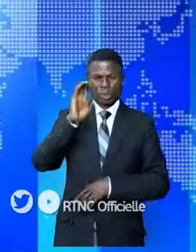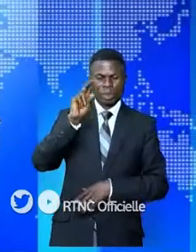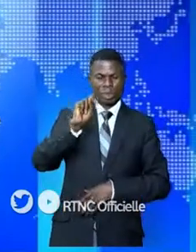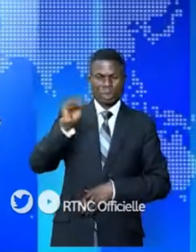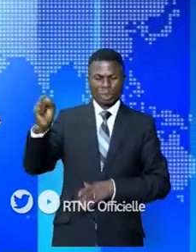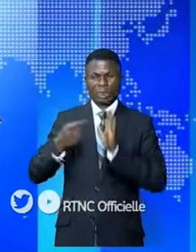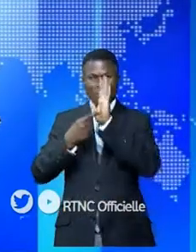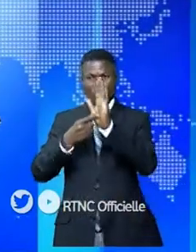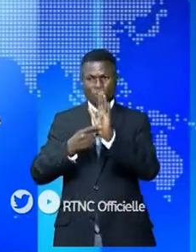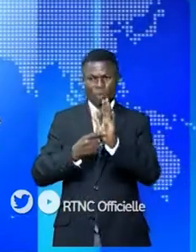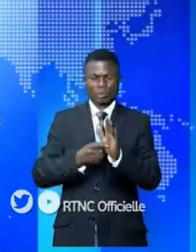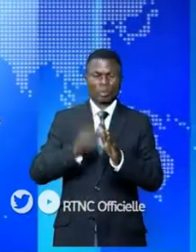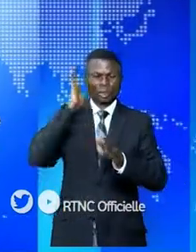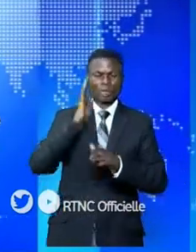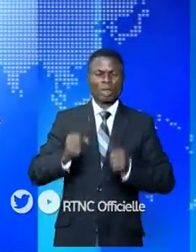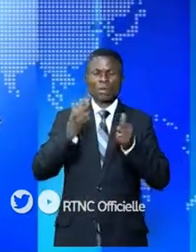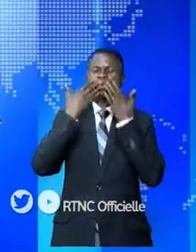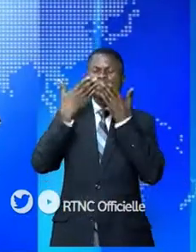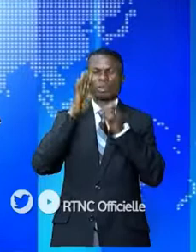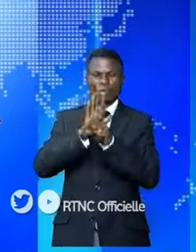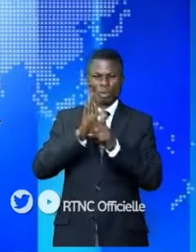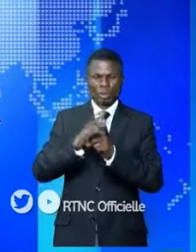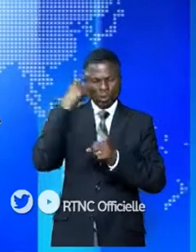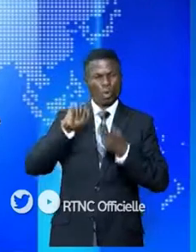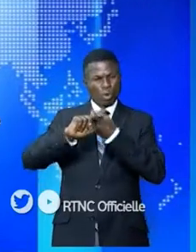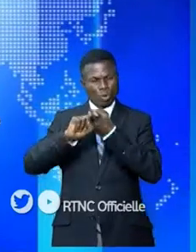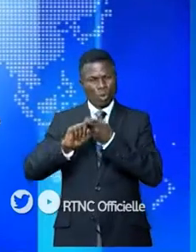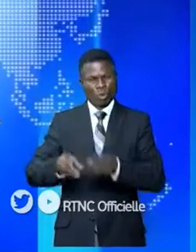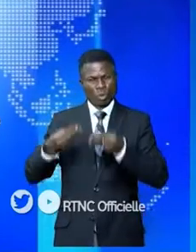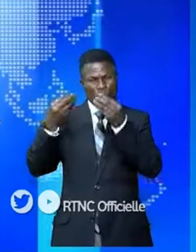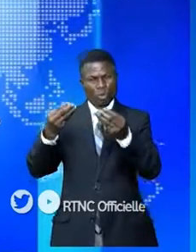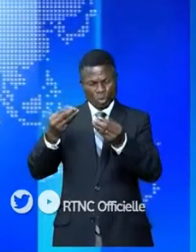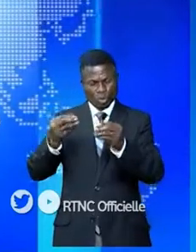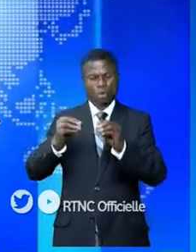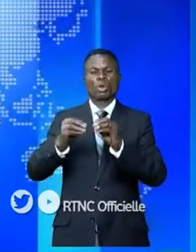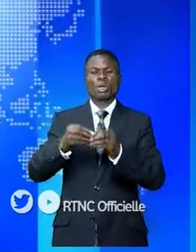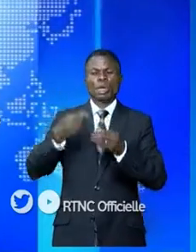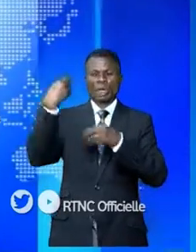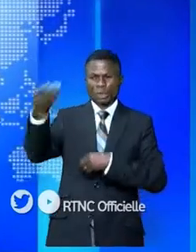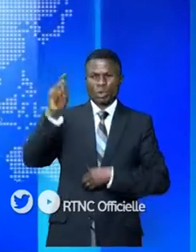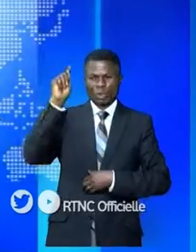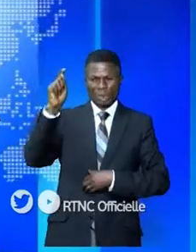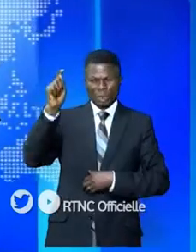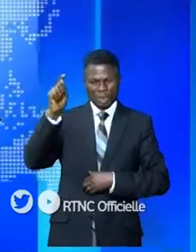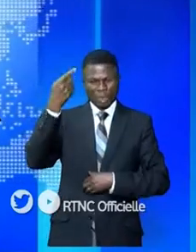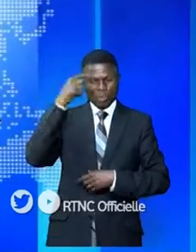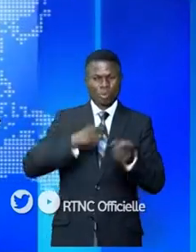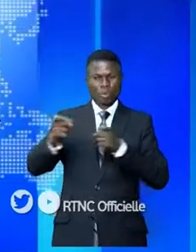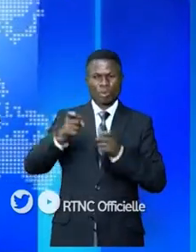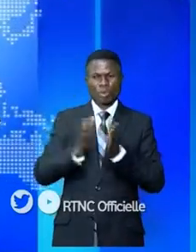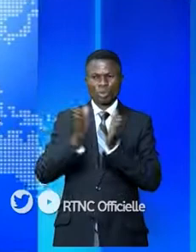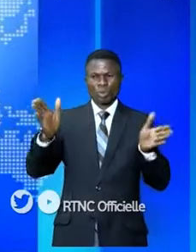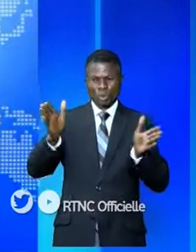vous présente leur vif remerciement pour la confiance que vous ne cessez de témoigner au régime général